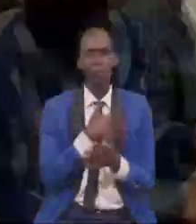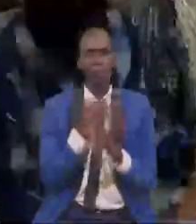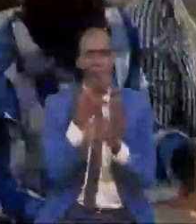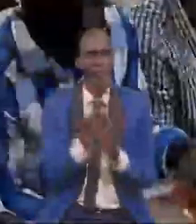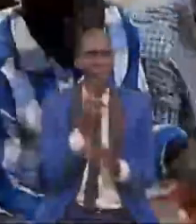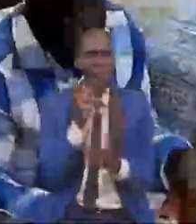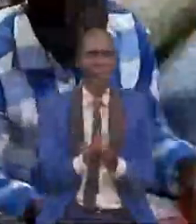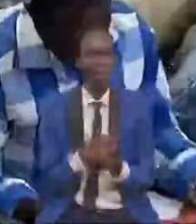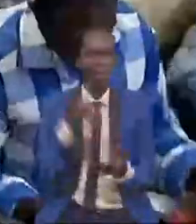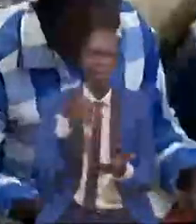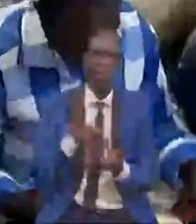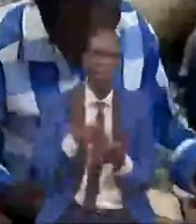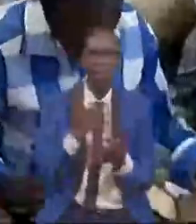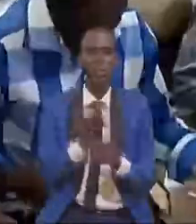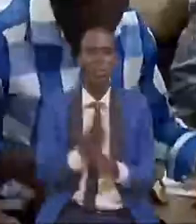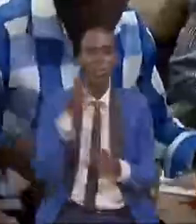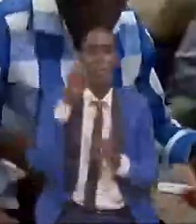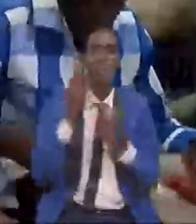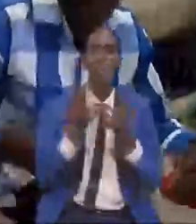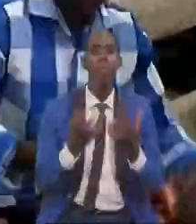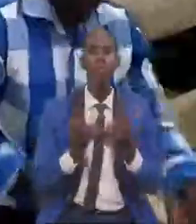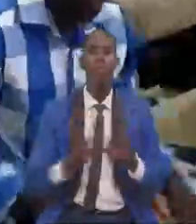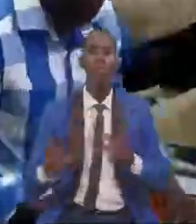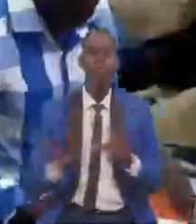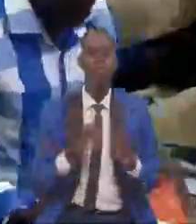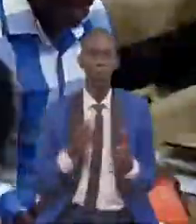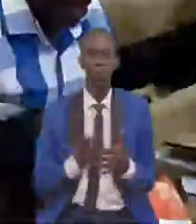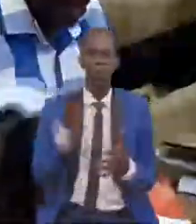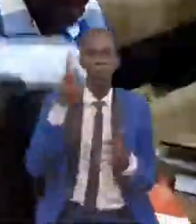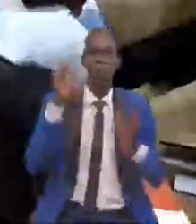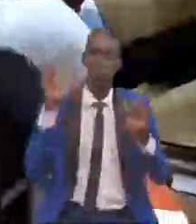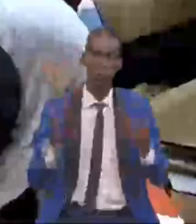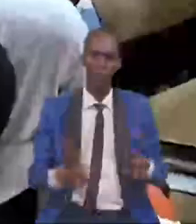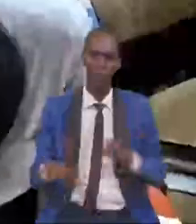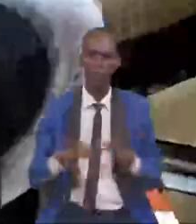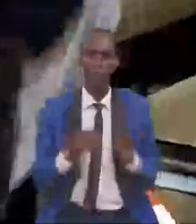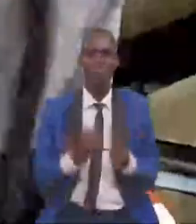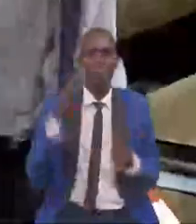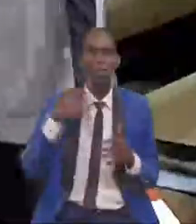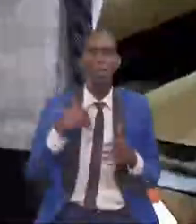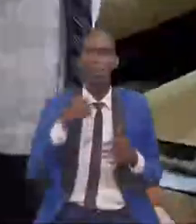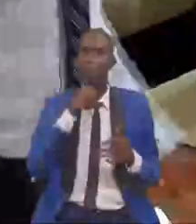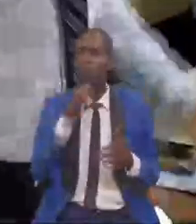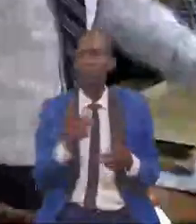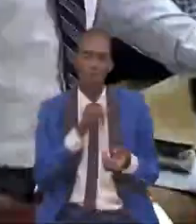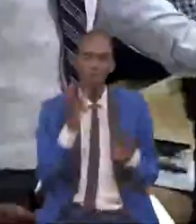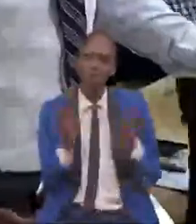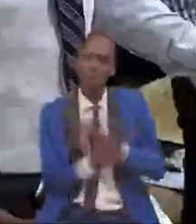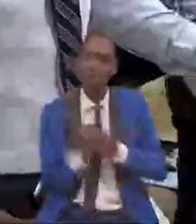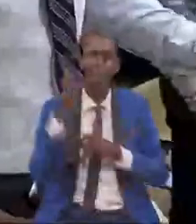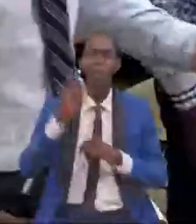cela. Tenez-vous debout, réclamez cela. Le Seigneur veut le faire. Il veut le faire. Il n'a pas changé. Il est le même